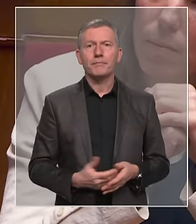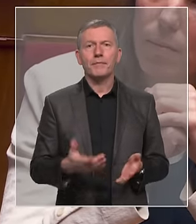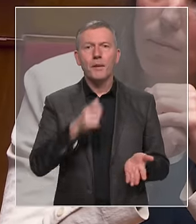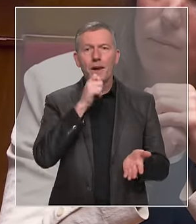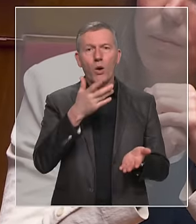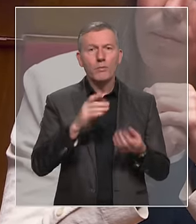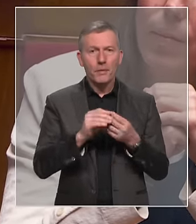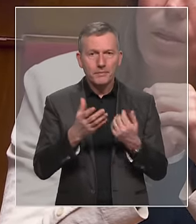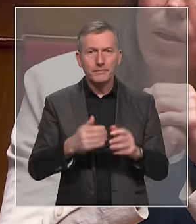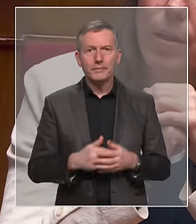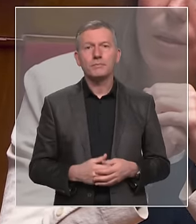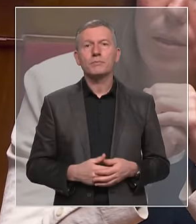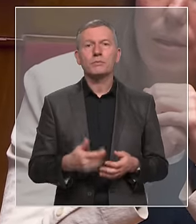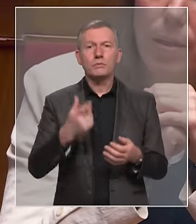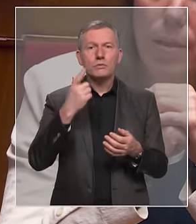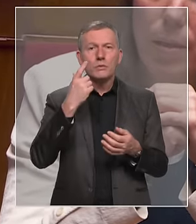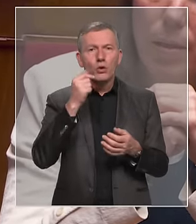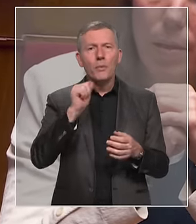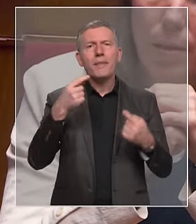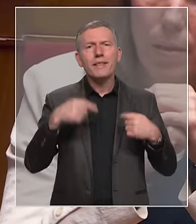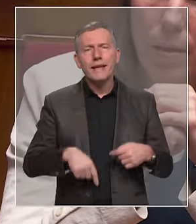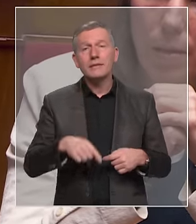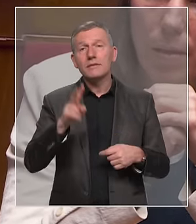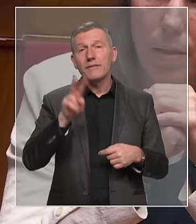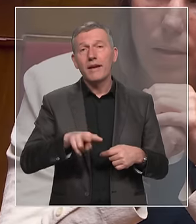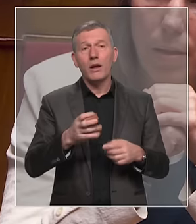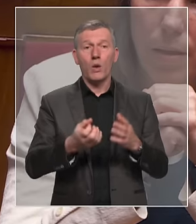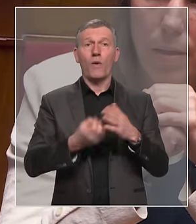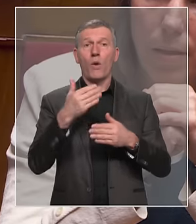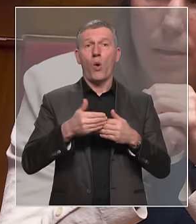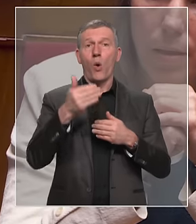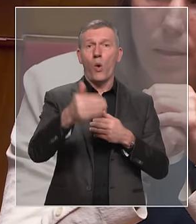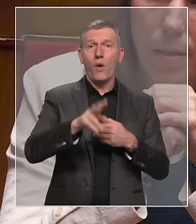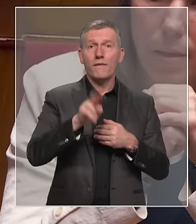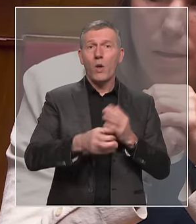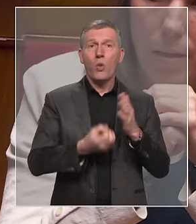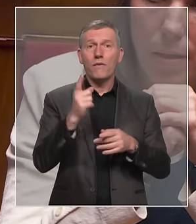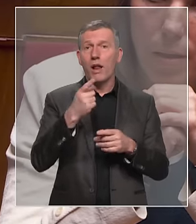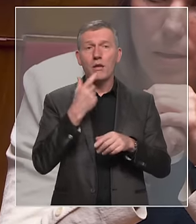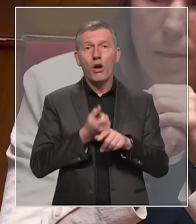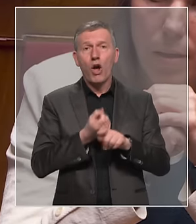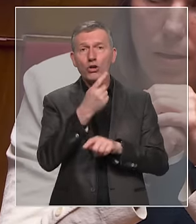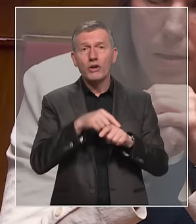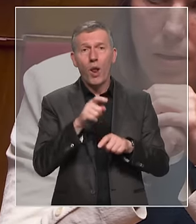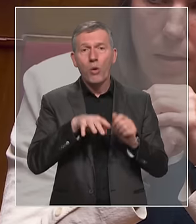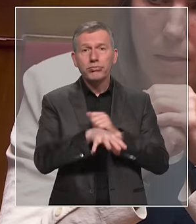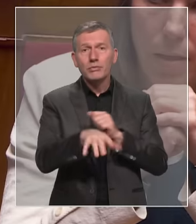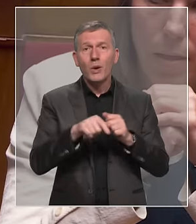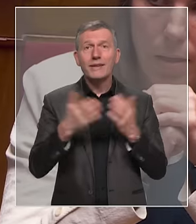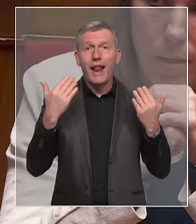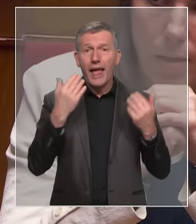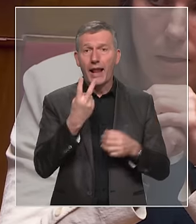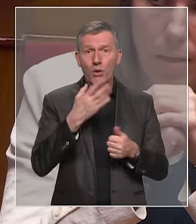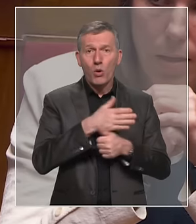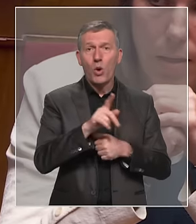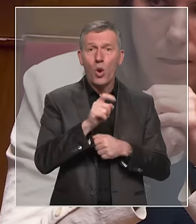Un micro. J'ai le micro. C'est bon. Monsieur le Premier ministre, il faut bien comprendre que là, on parle d'une nouvelle ampleur. On parle plus simplement de la pollution et des rejets dans les eaux, mais bien d'une pollution de l'air. Vous